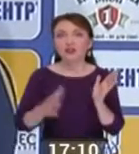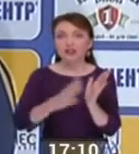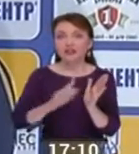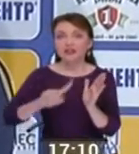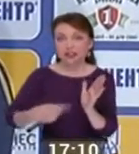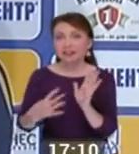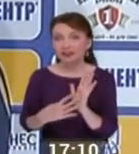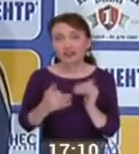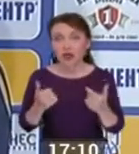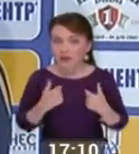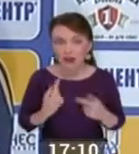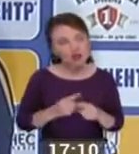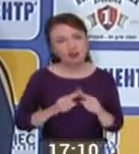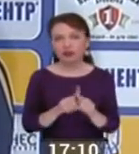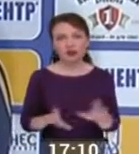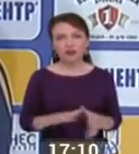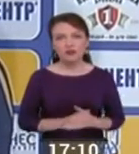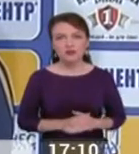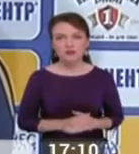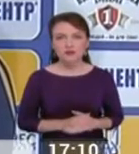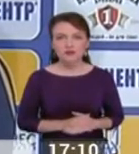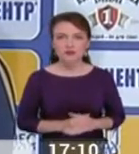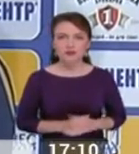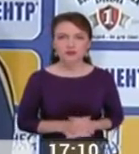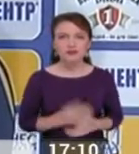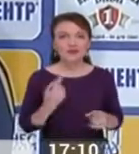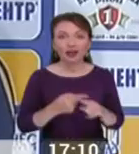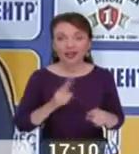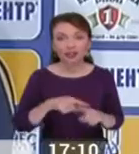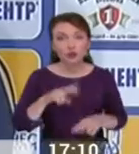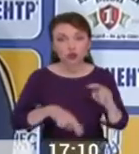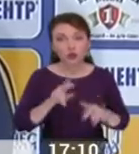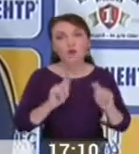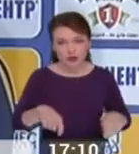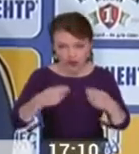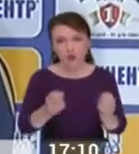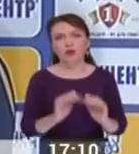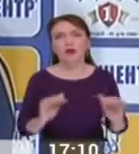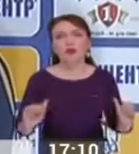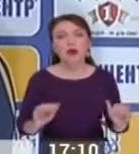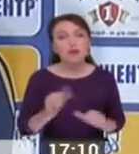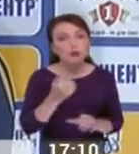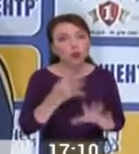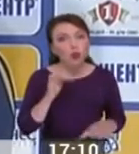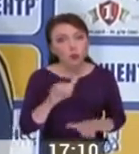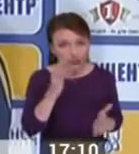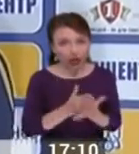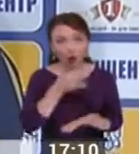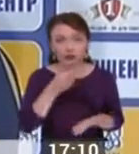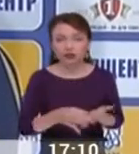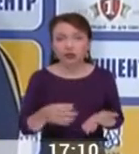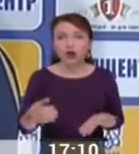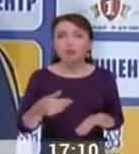для мене це не так. Тому і це настроєння я передаю ребятам. Прежде всього, тому що у них є відповідальність